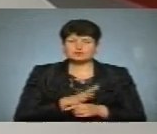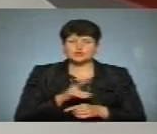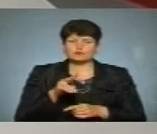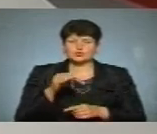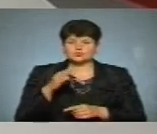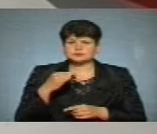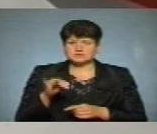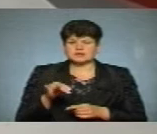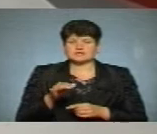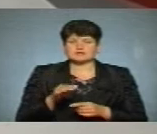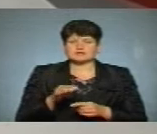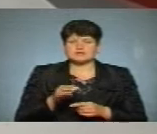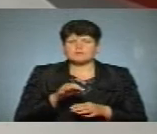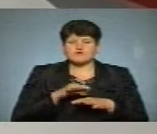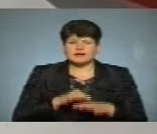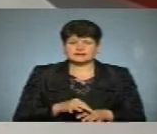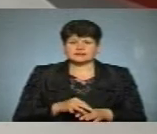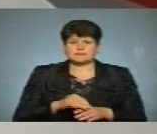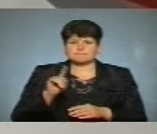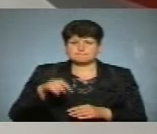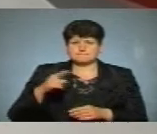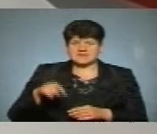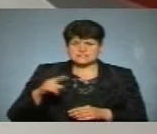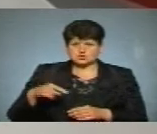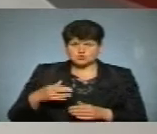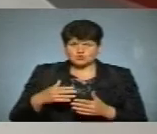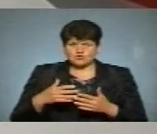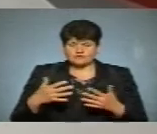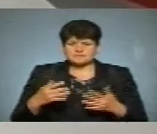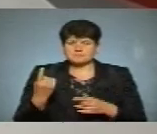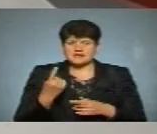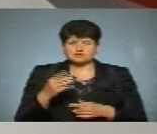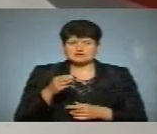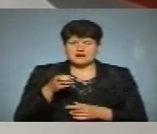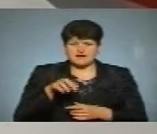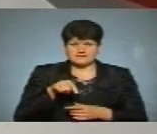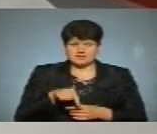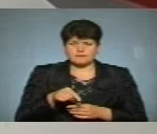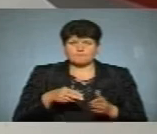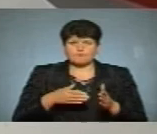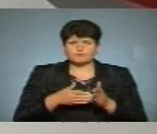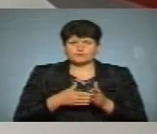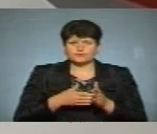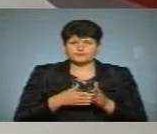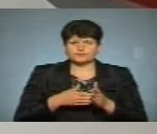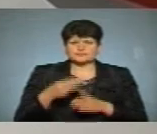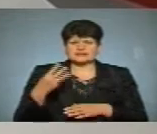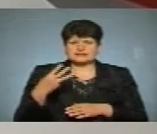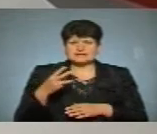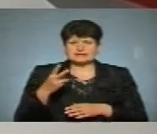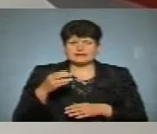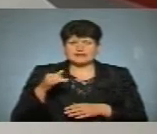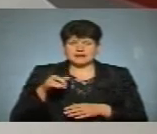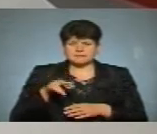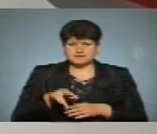строки проведення чергових призовів, з 1 травня по 30 липня на